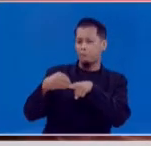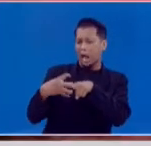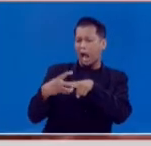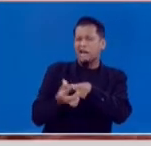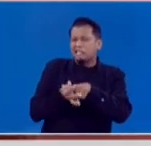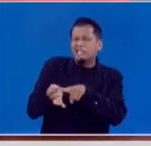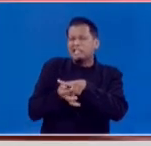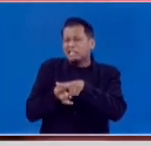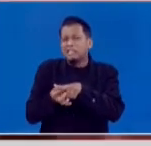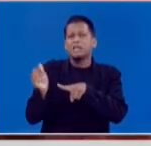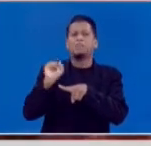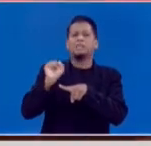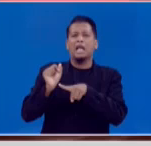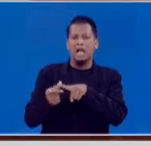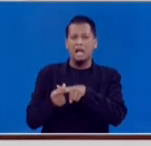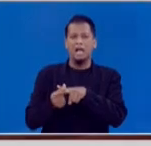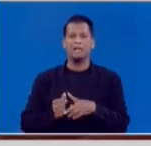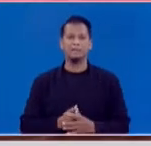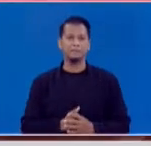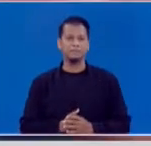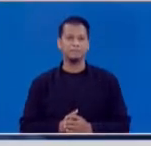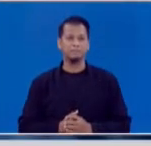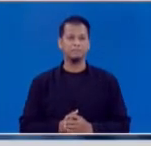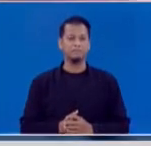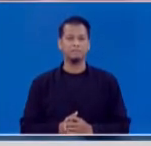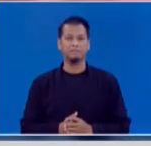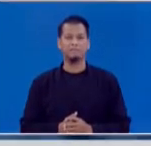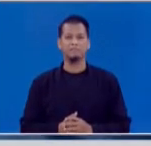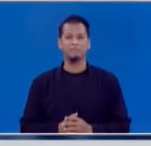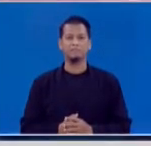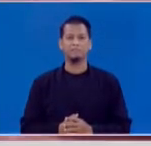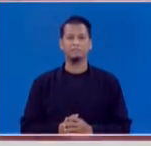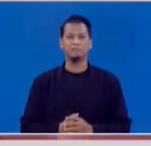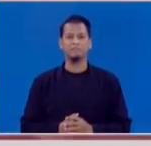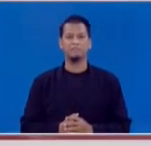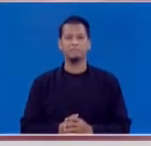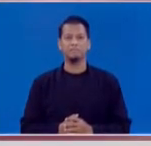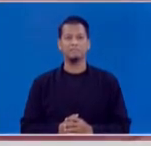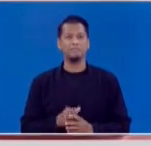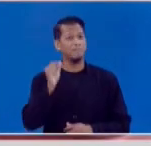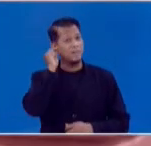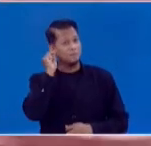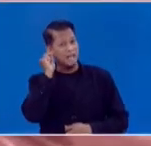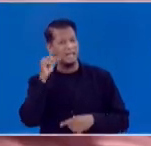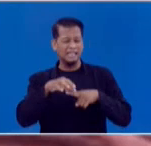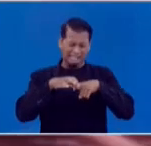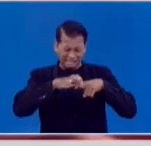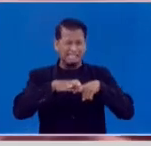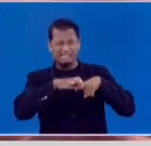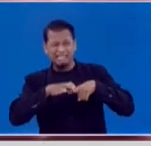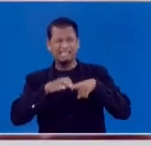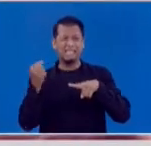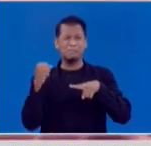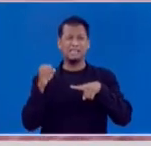Dari sektor 2 Tanah Abang, bisa dilipat 4 nggak pinangnya ini? Wanita ini panik saat cincinnya tak bisa dilepaskan karena